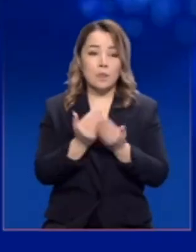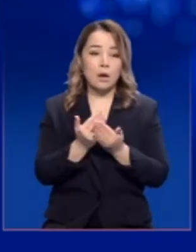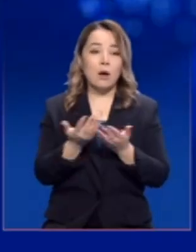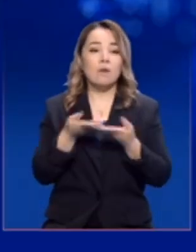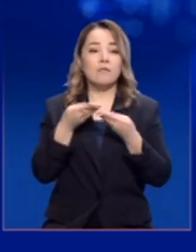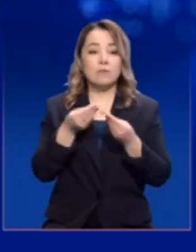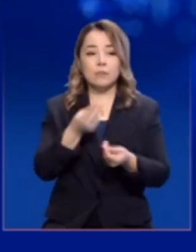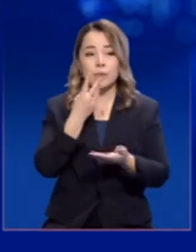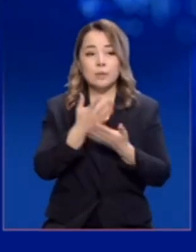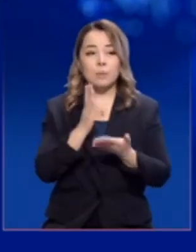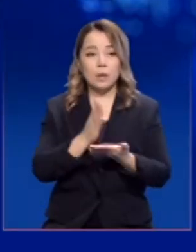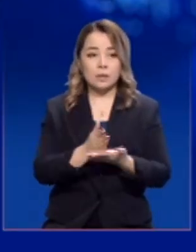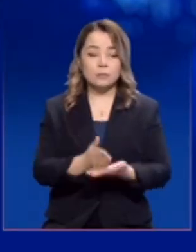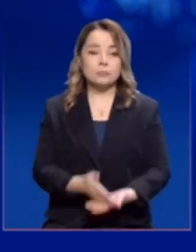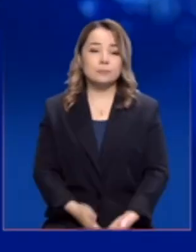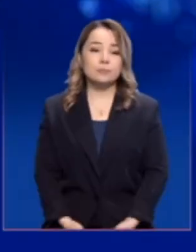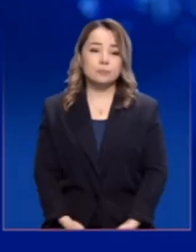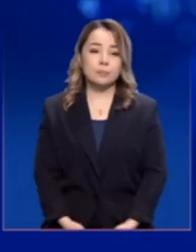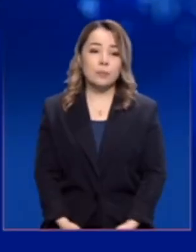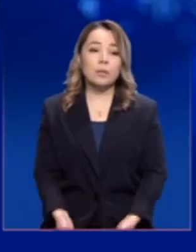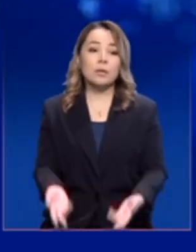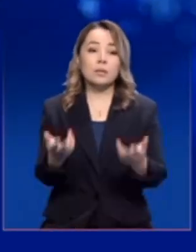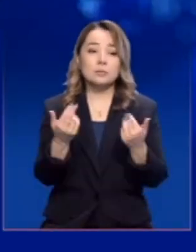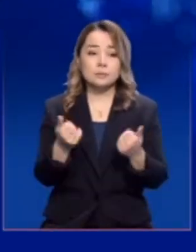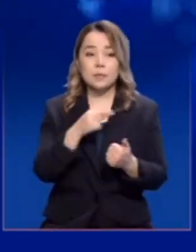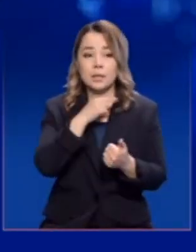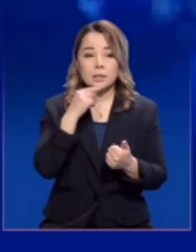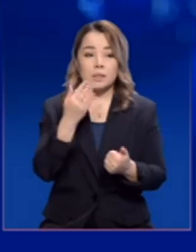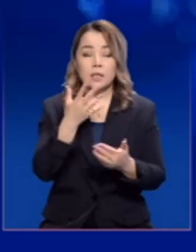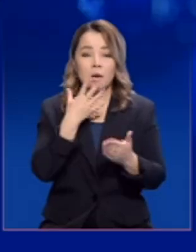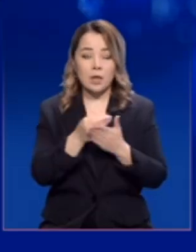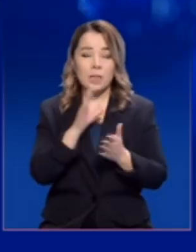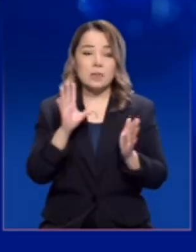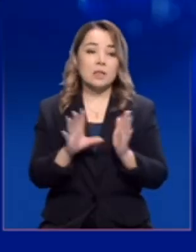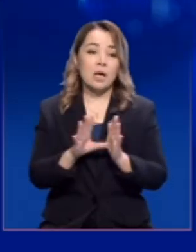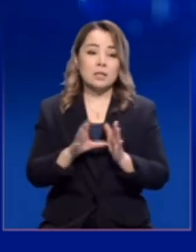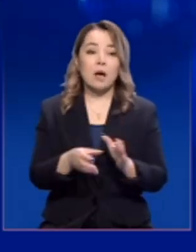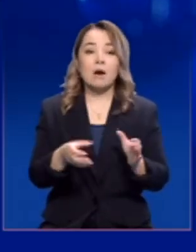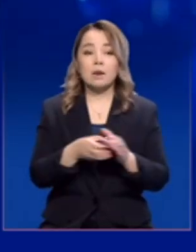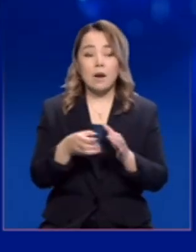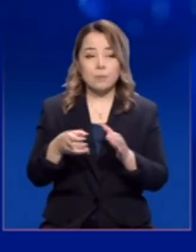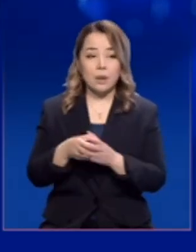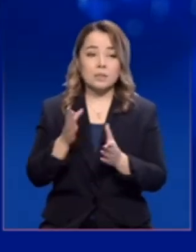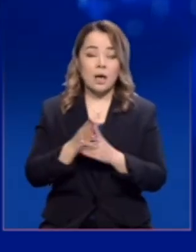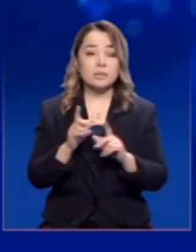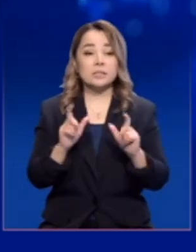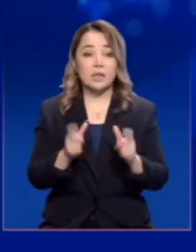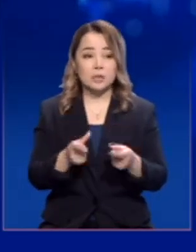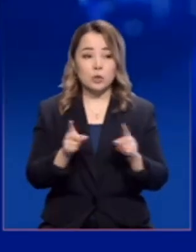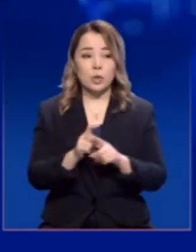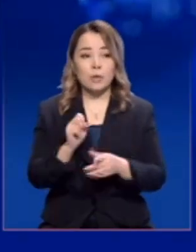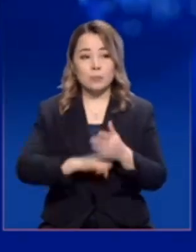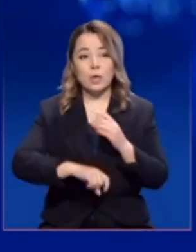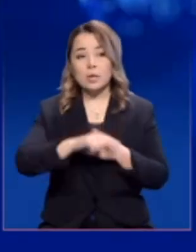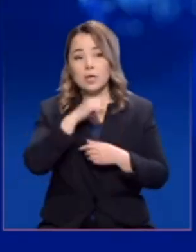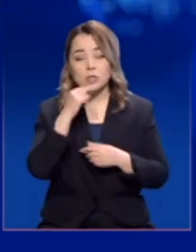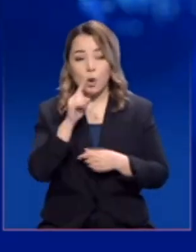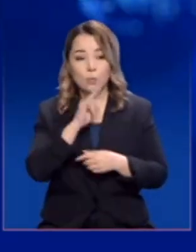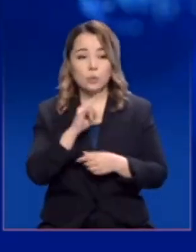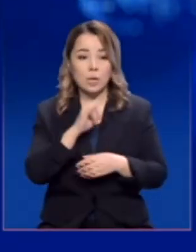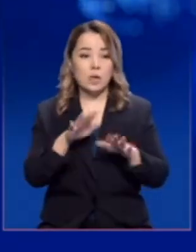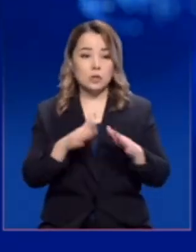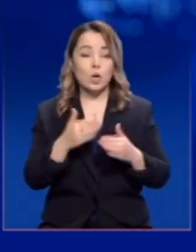отыр? Альбина, Ресейдің энергетикалық компанияларына санкция салынғандықтан Ресей мұнайына сұраныс